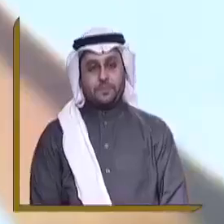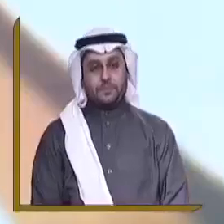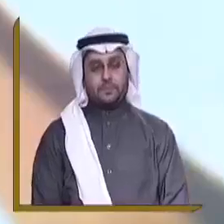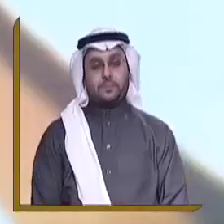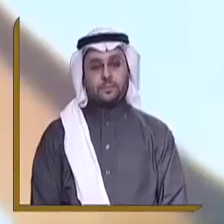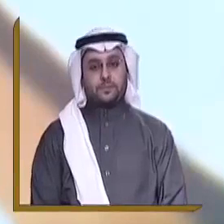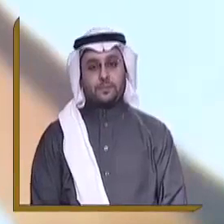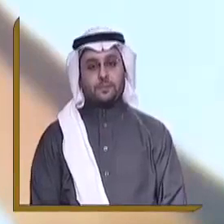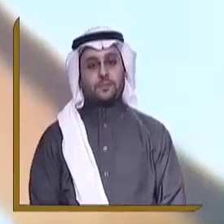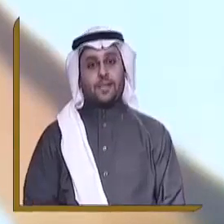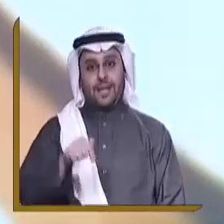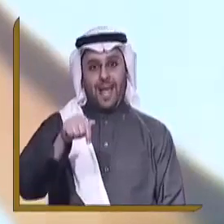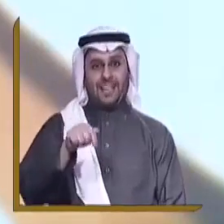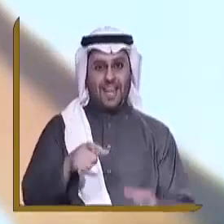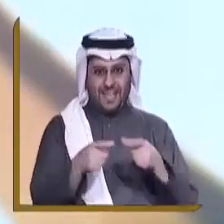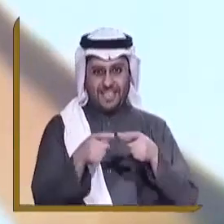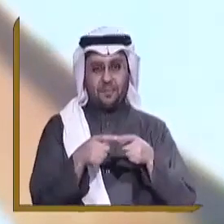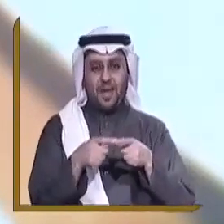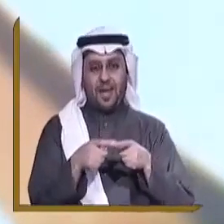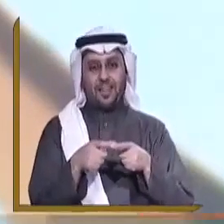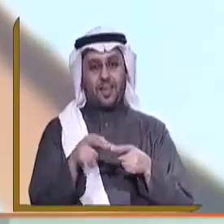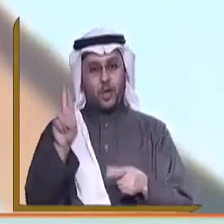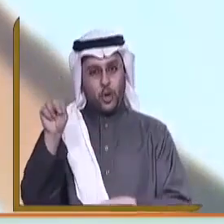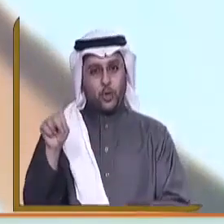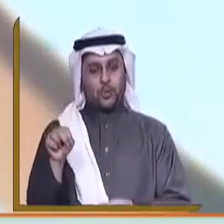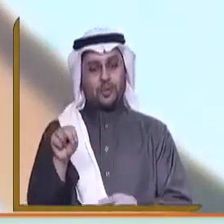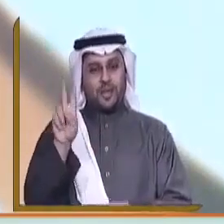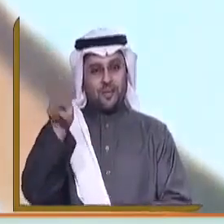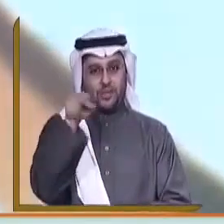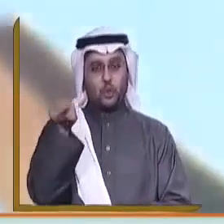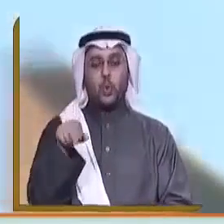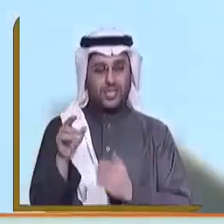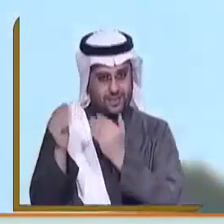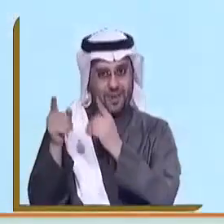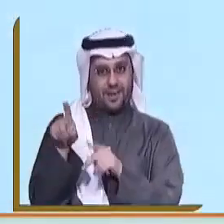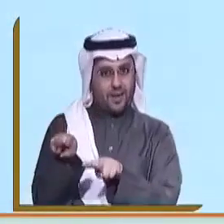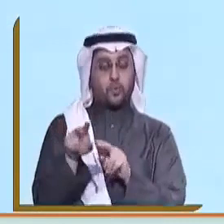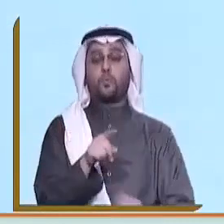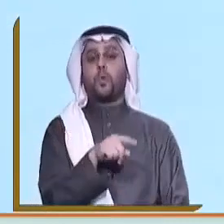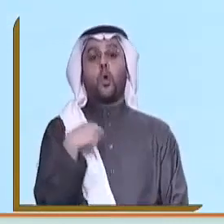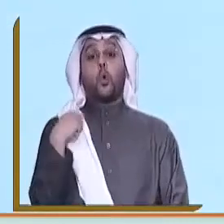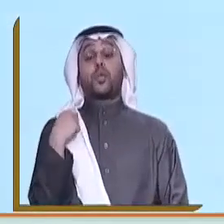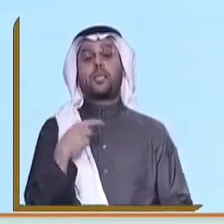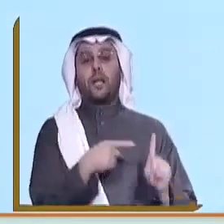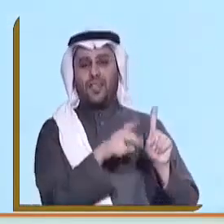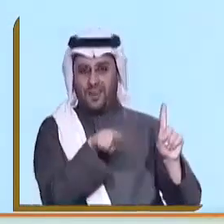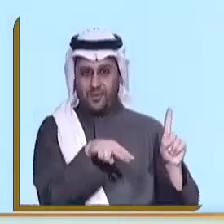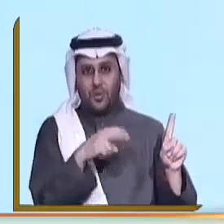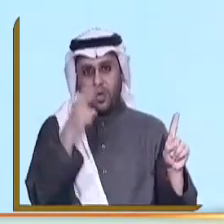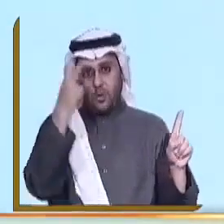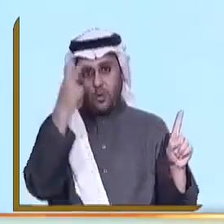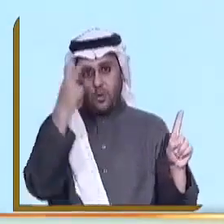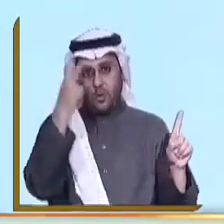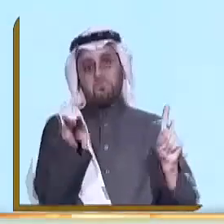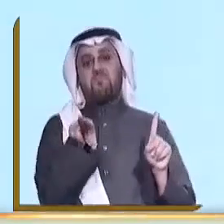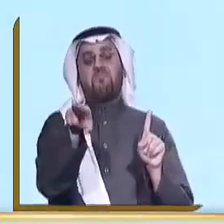وشامل وعلى هامش اجتماعات الامم المتحده في جنيف استعرض وزير الخارجيه الامير فيصل بن فرحان مع وزير